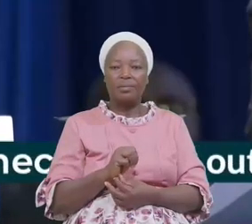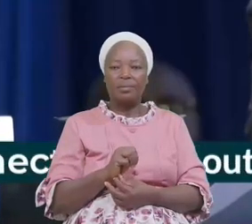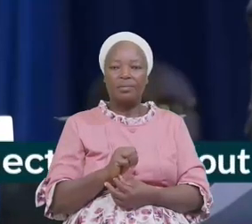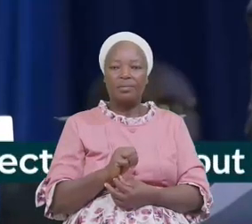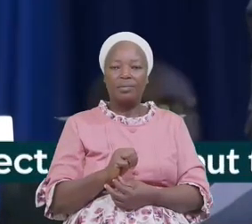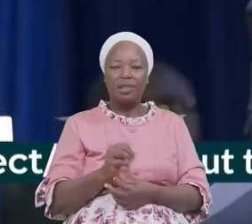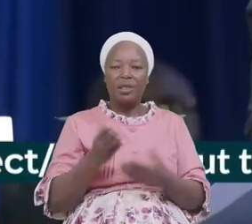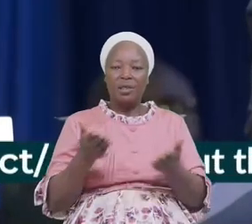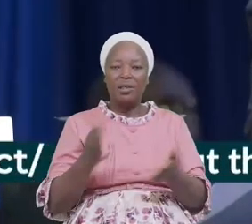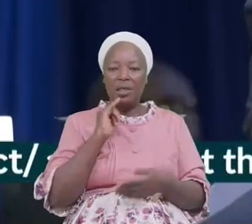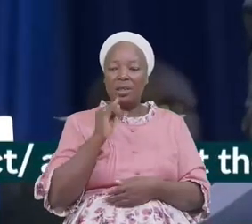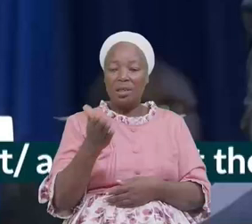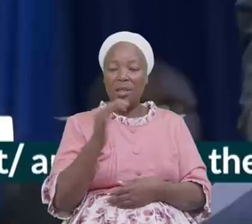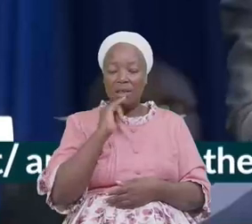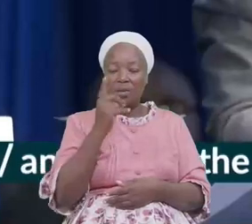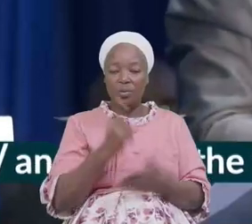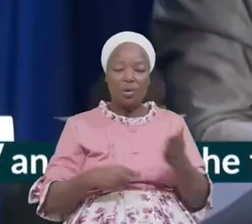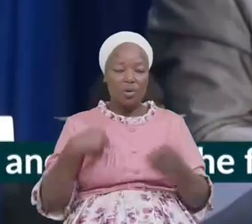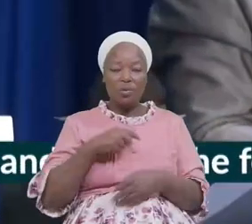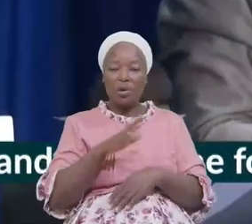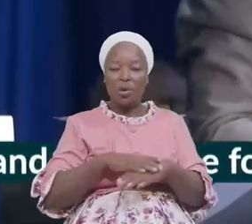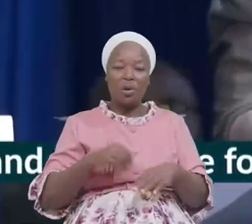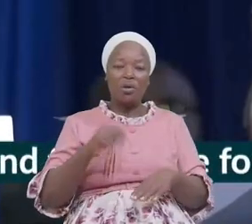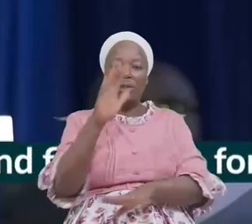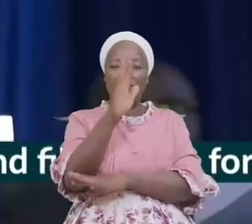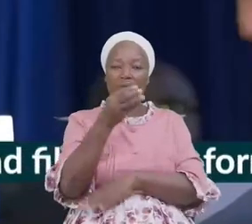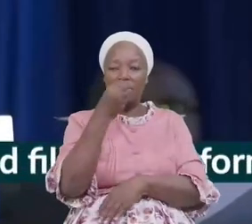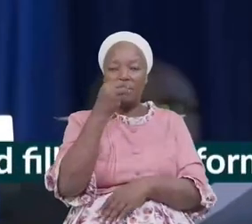ils auront une séance spéciale.